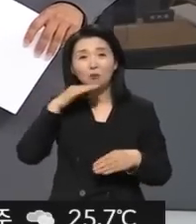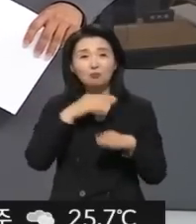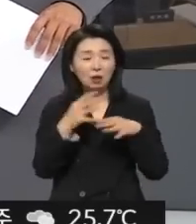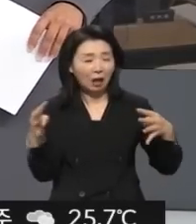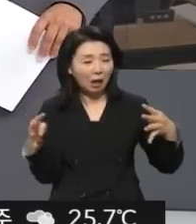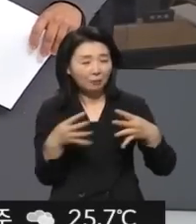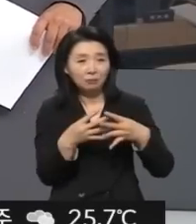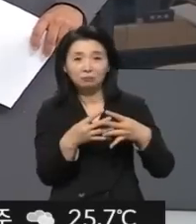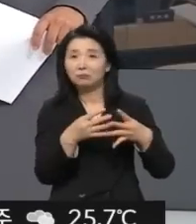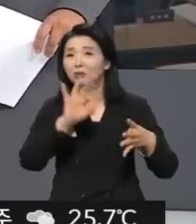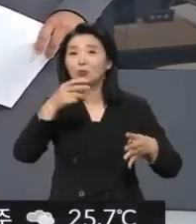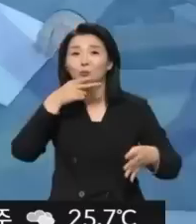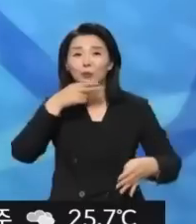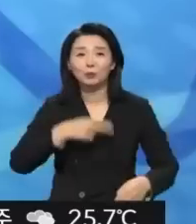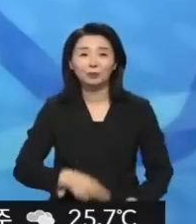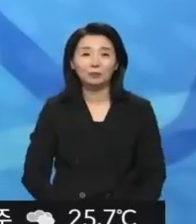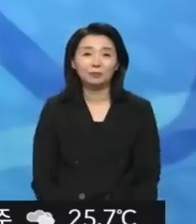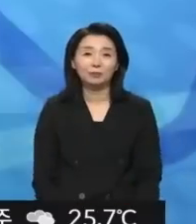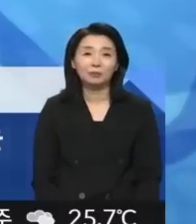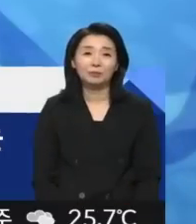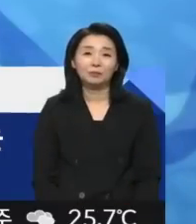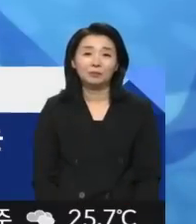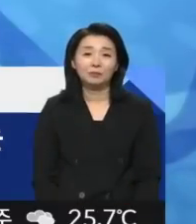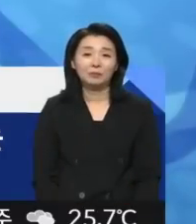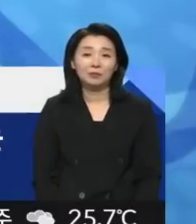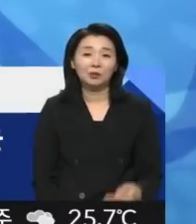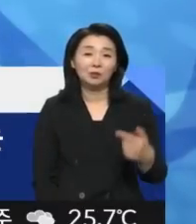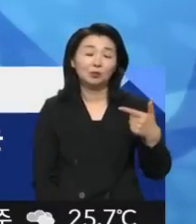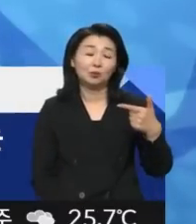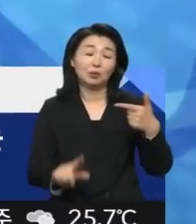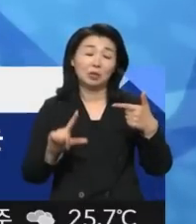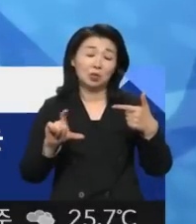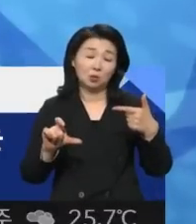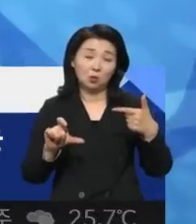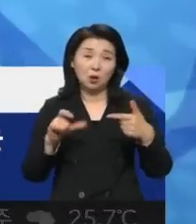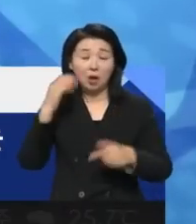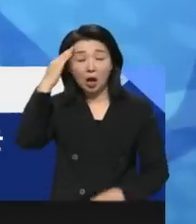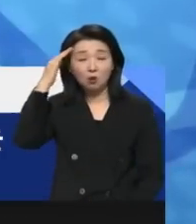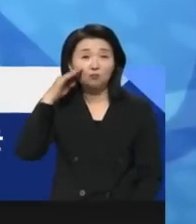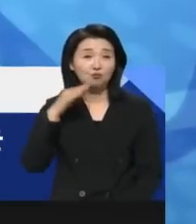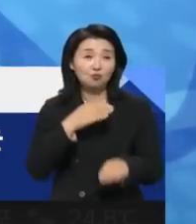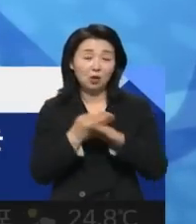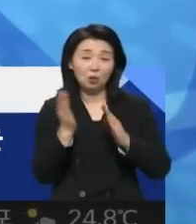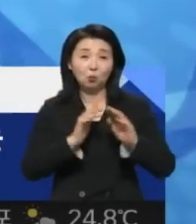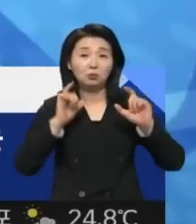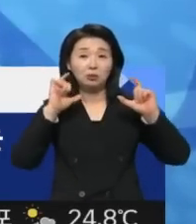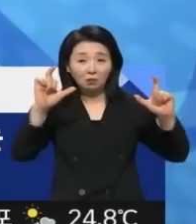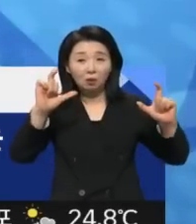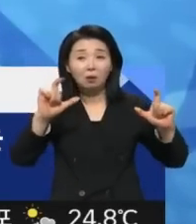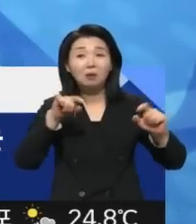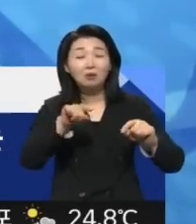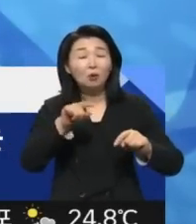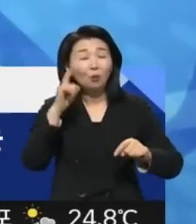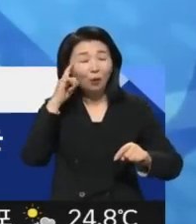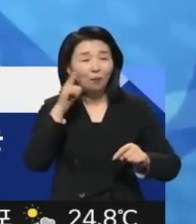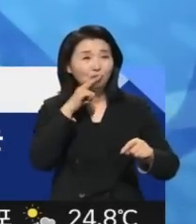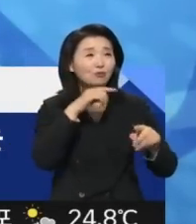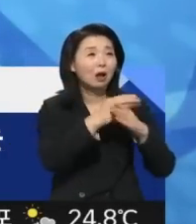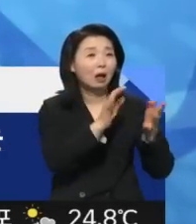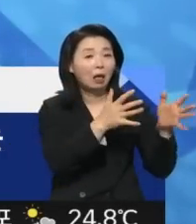있다는 겁니다. 6.15 남북공동선언이라고 하는 것은 바로 다 죽어가는 그 북한을